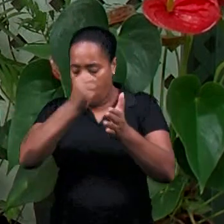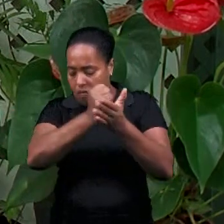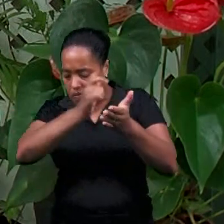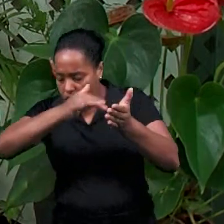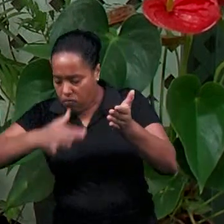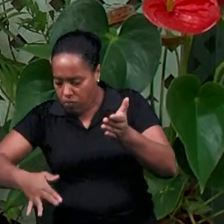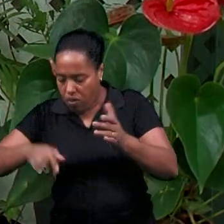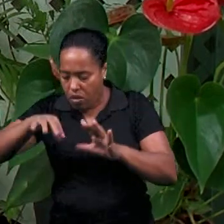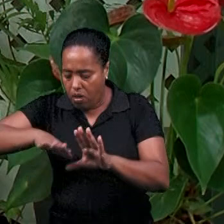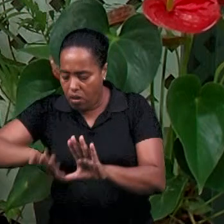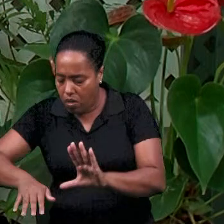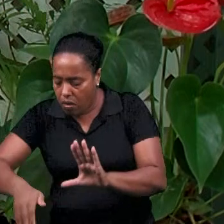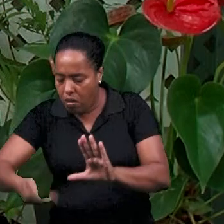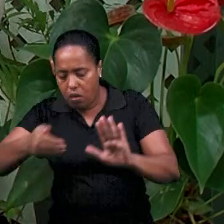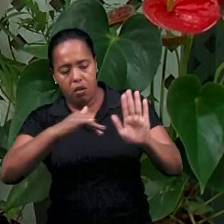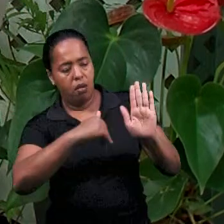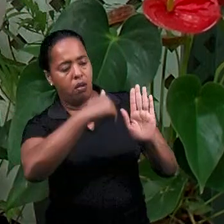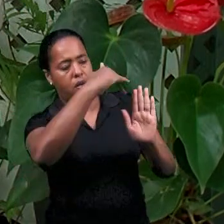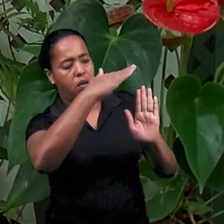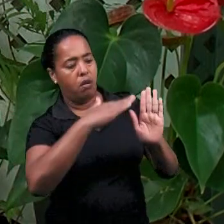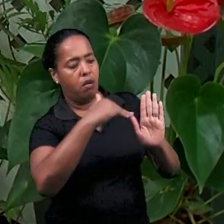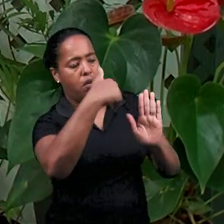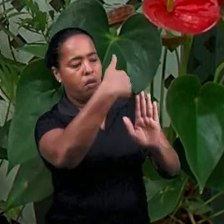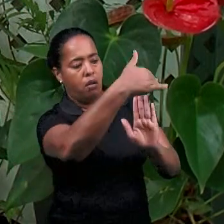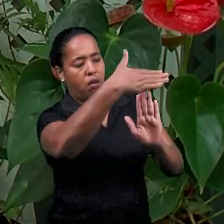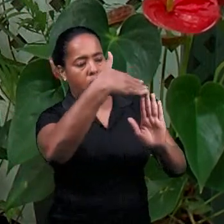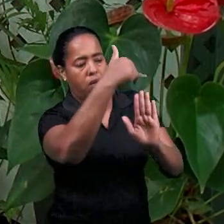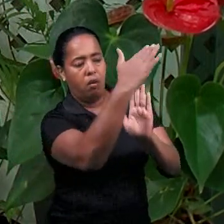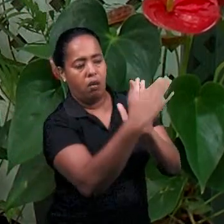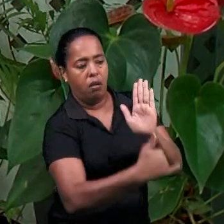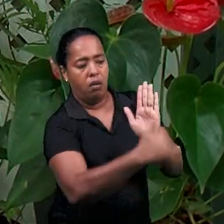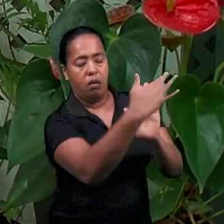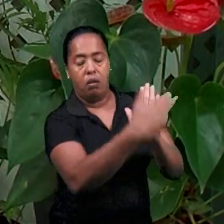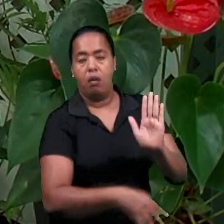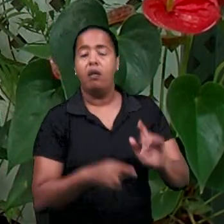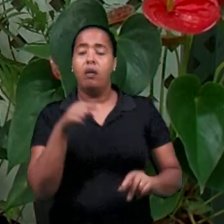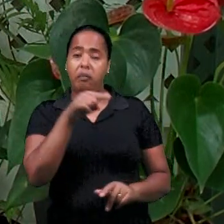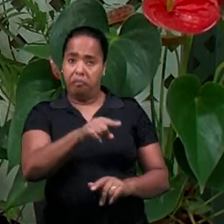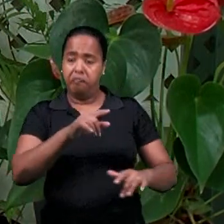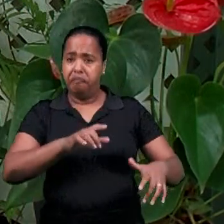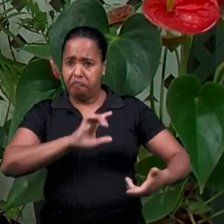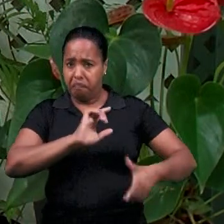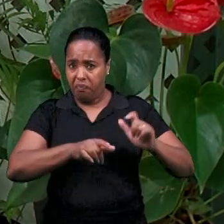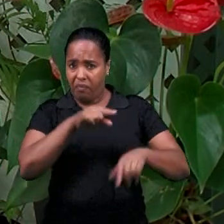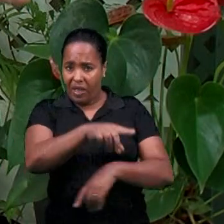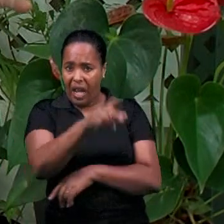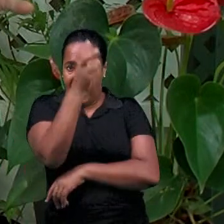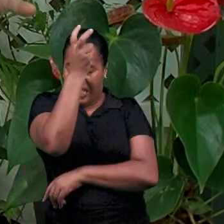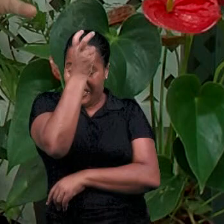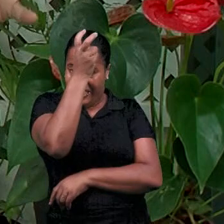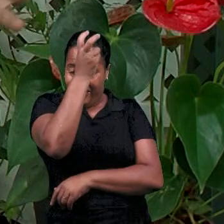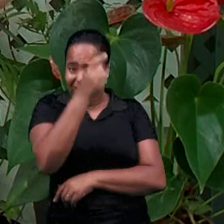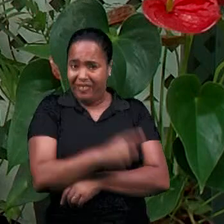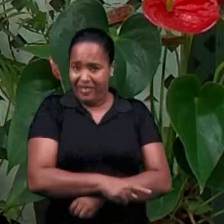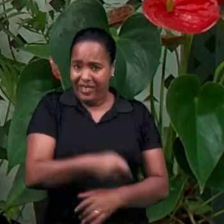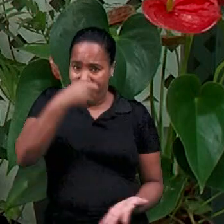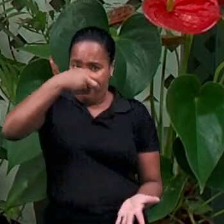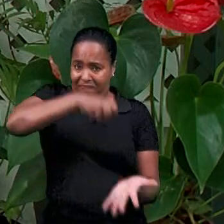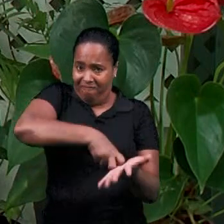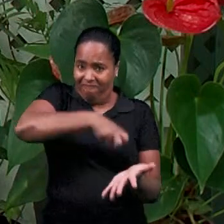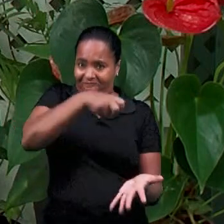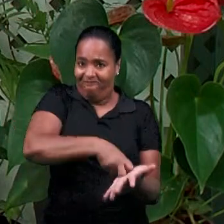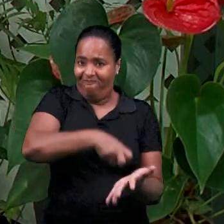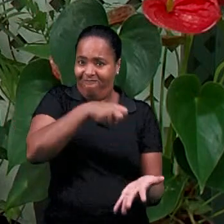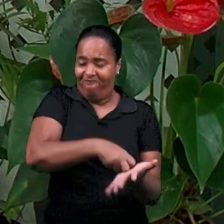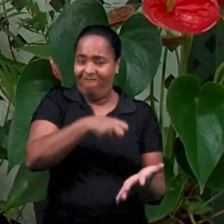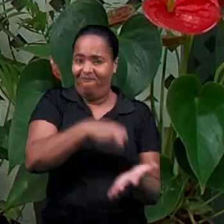Israël était sous les plaies qui étaient d'Égypte. L'Égypte était sous les plaies. Israël était